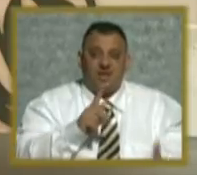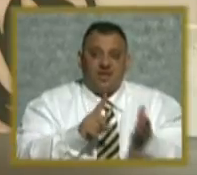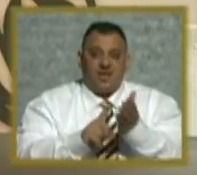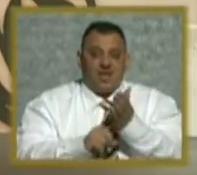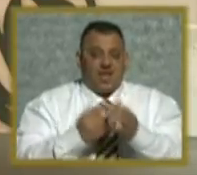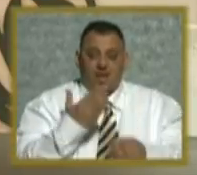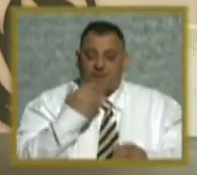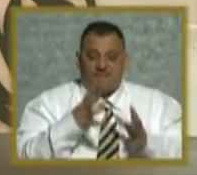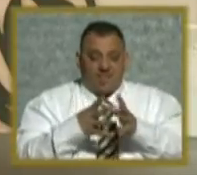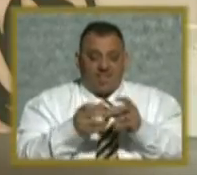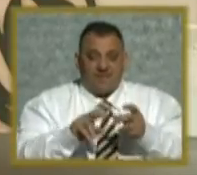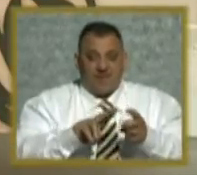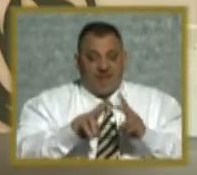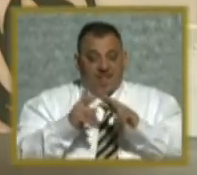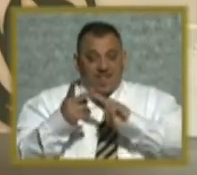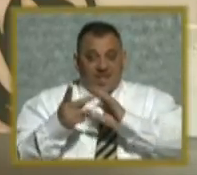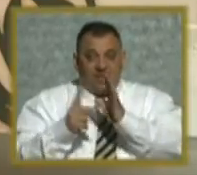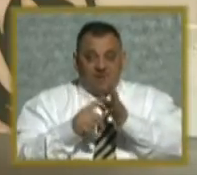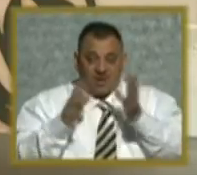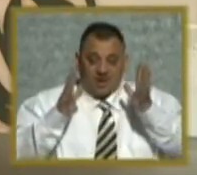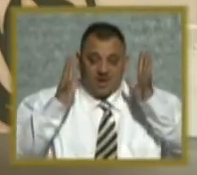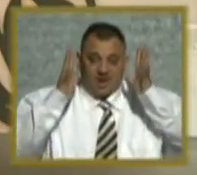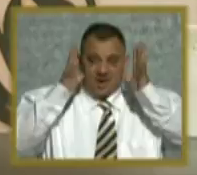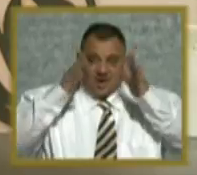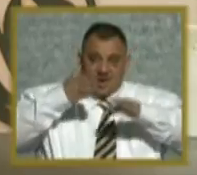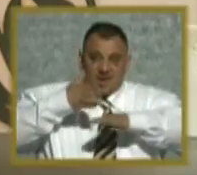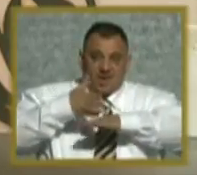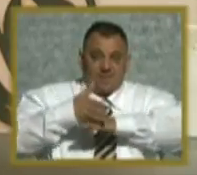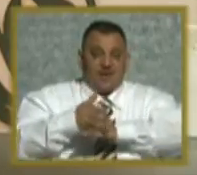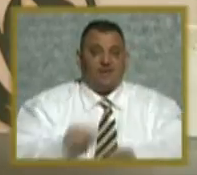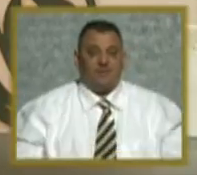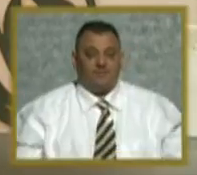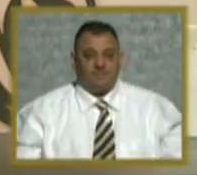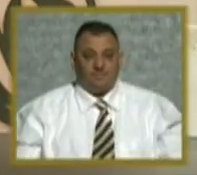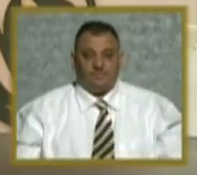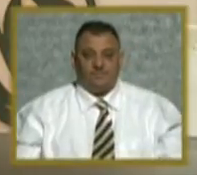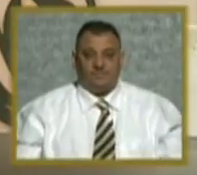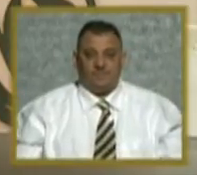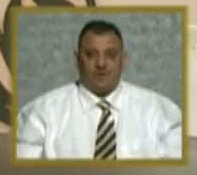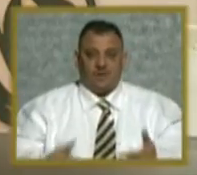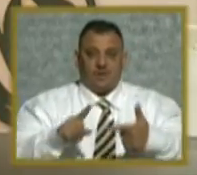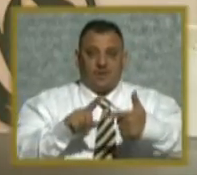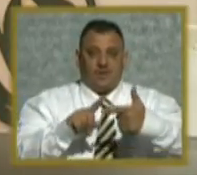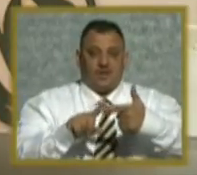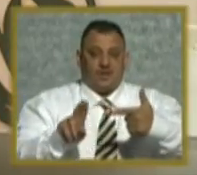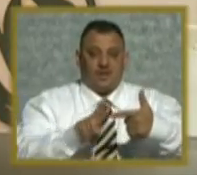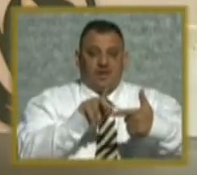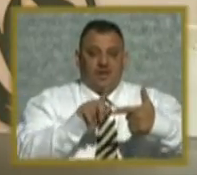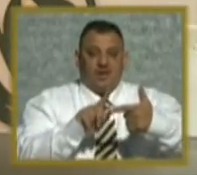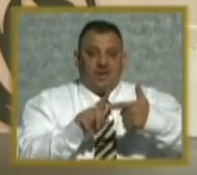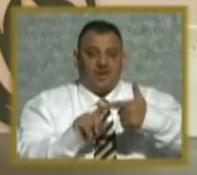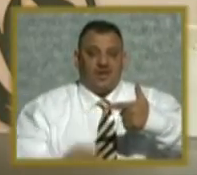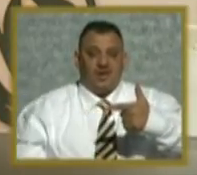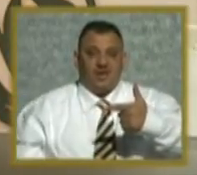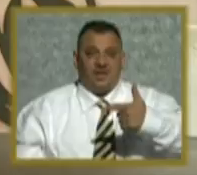المقصود من هذه الآية، وإنما المقصود الصلاة والنحر يعني ذبح الذبيحة. الأخ علي من القابون يقول